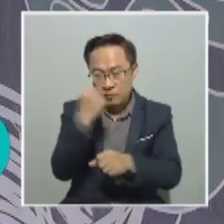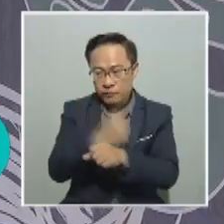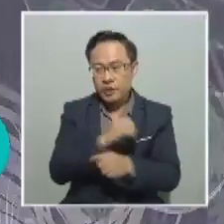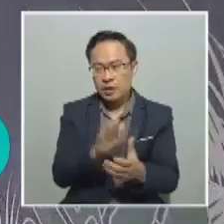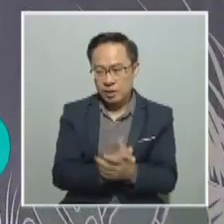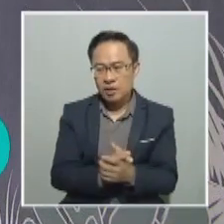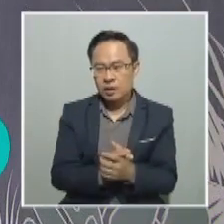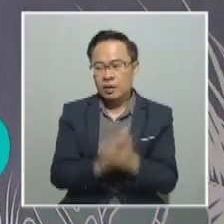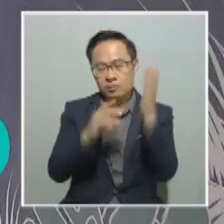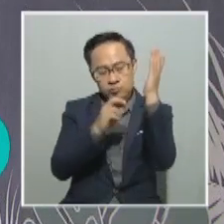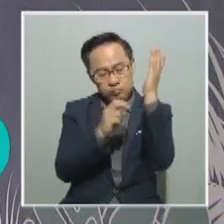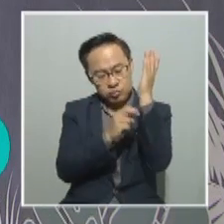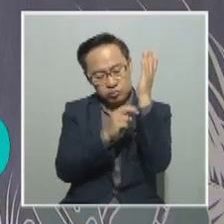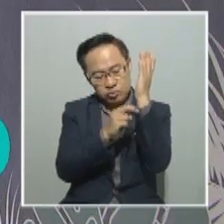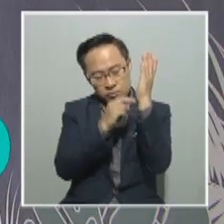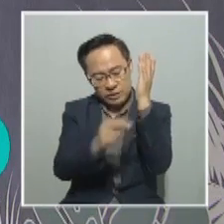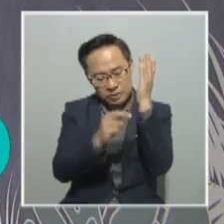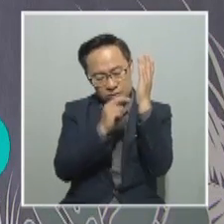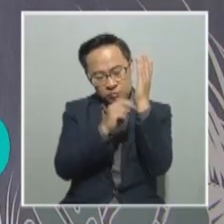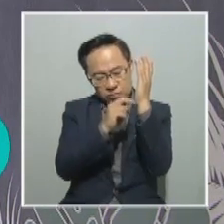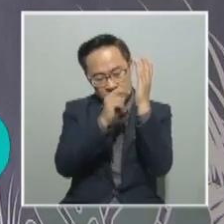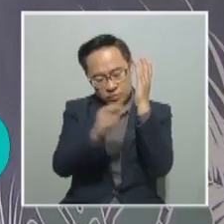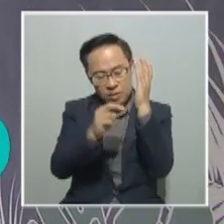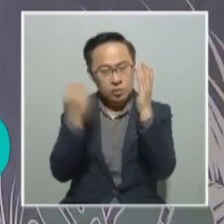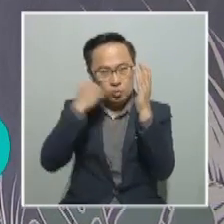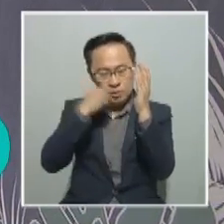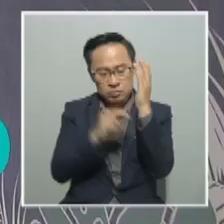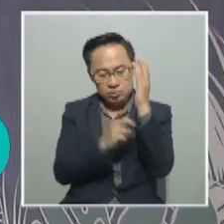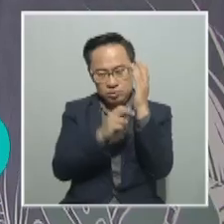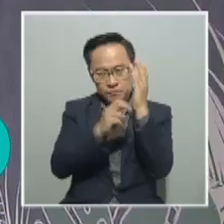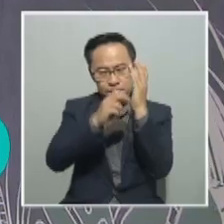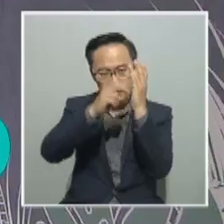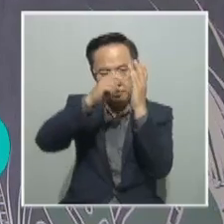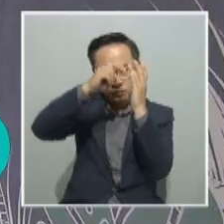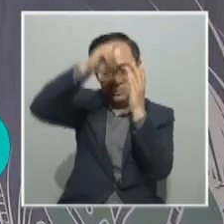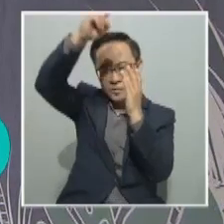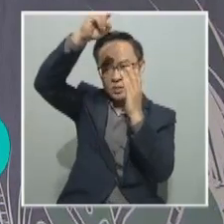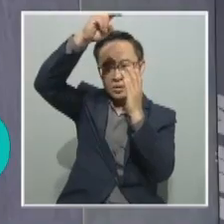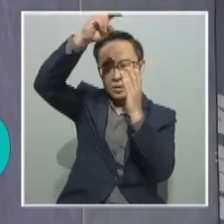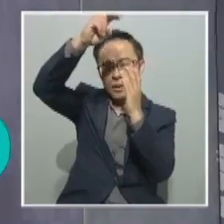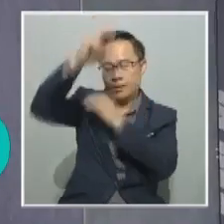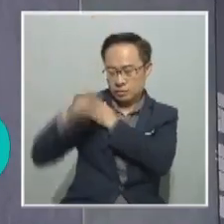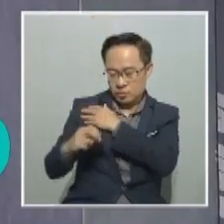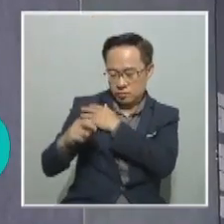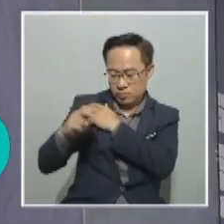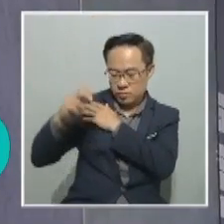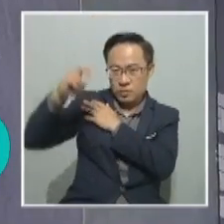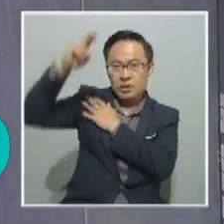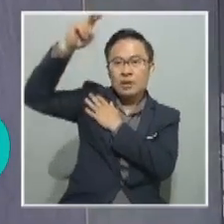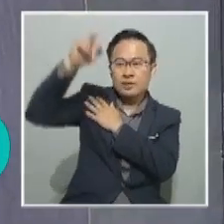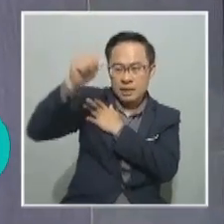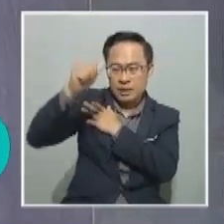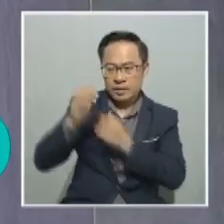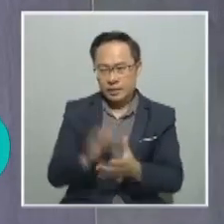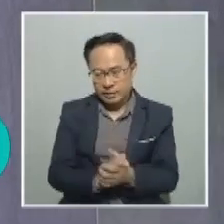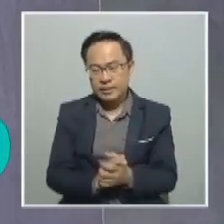สูงลูกเนาะ ถูกต้องเราจะโปรเกรสเราจะทำได้ดีขึ้นเนี่ยในทุกๆวันเนี่ย จนกว่ามันจะขึ้นได้ เท่าไหร่ถูกต้องจนกว่าจะขึ้นได้สุด ครับ แล้วเราก็จะ